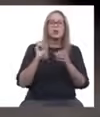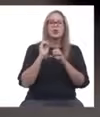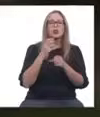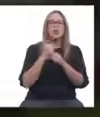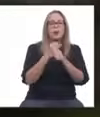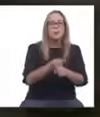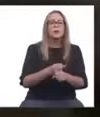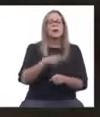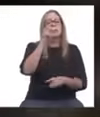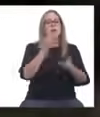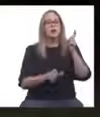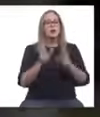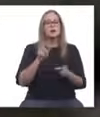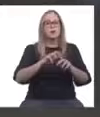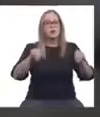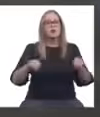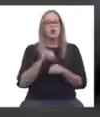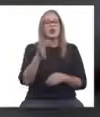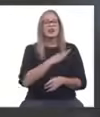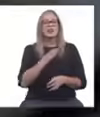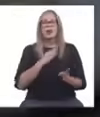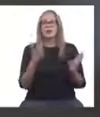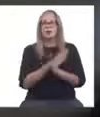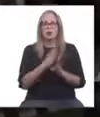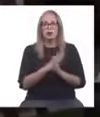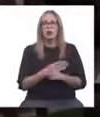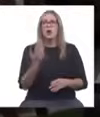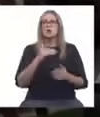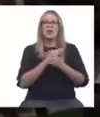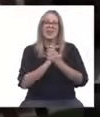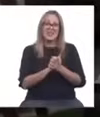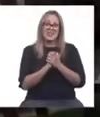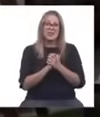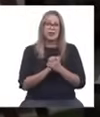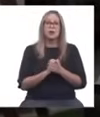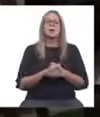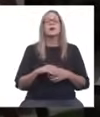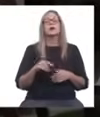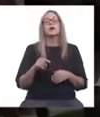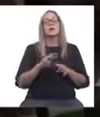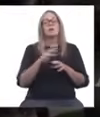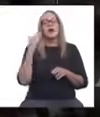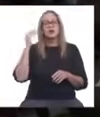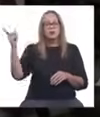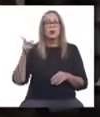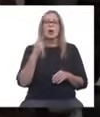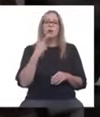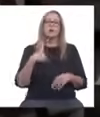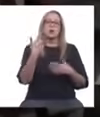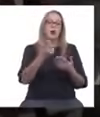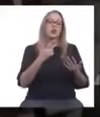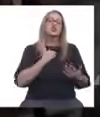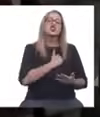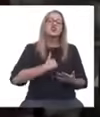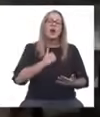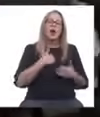נפגעי טרור. היו שני ידידים מארצות הברית שהם החליטו שהם רוצים שאנחנו נלך בזמן השיבה וניתן להם סכום כסף בשביל